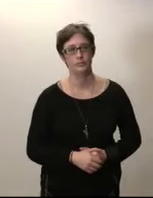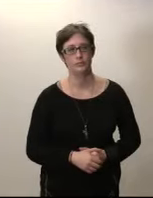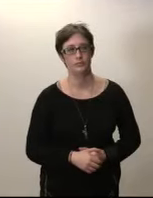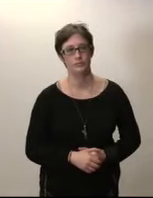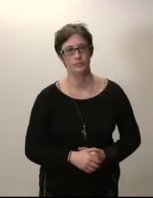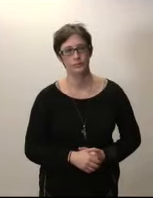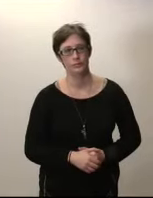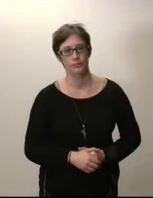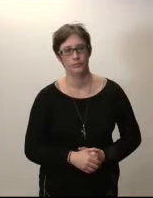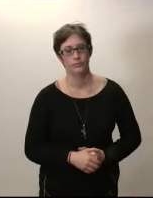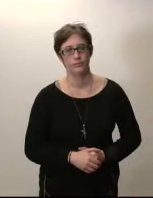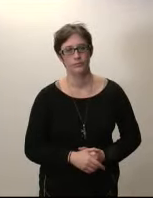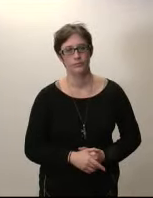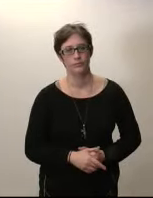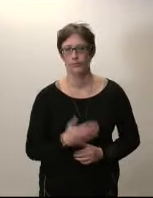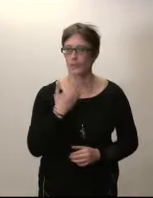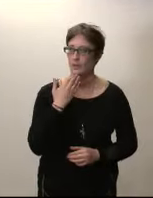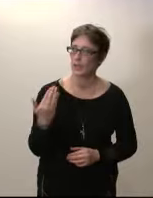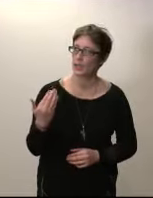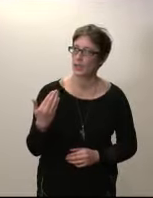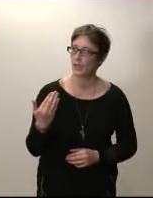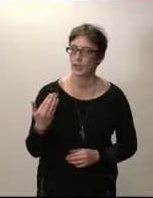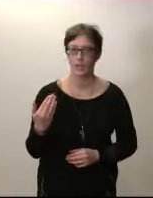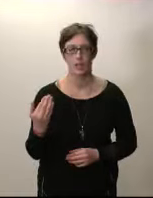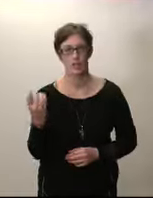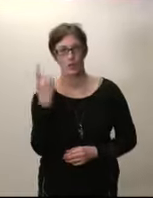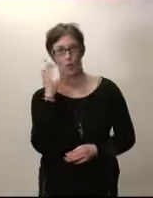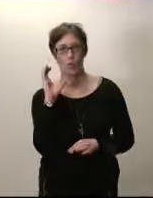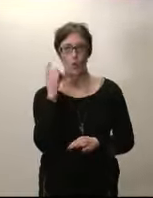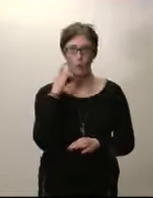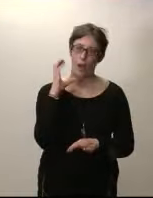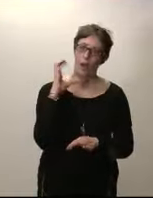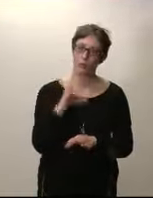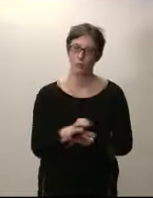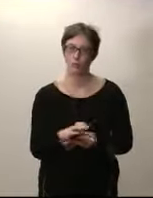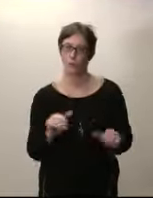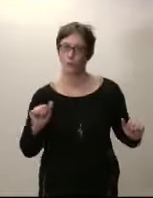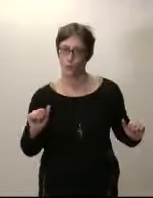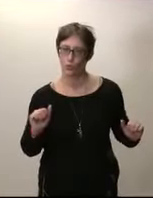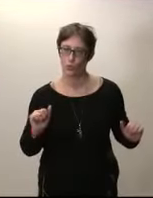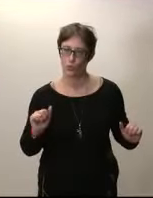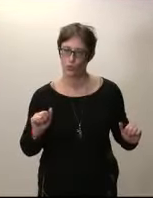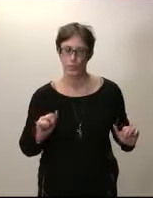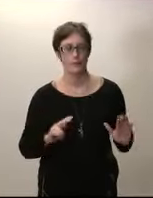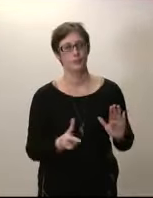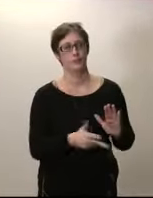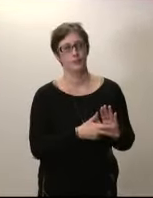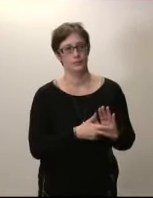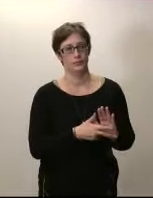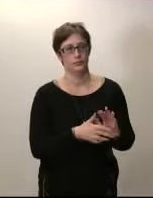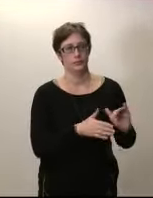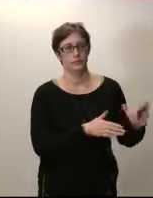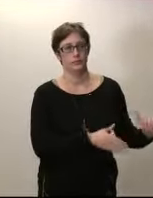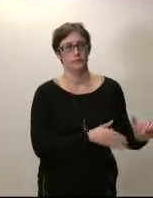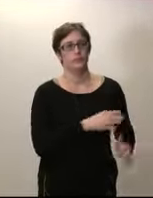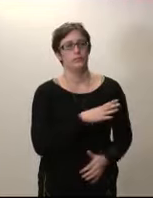D'accord. Oui. Merci. Y a-t-il des remarques ? Opposition ? Pas d'abstention ? Donc ce point est adopté à l'unanimité. Mesdames,